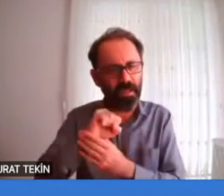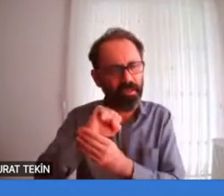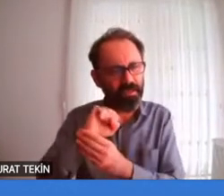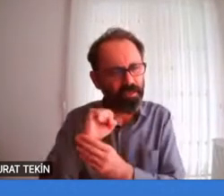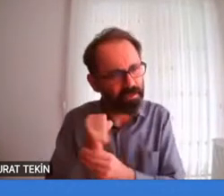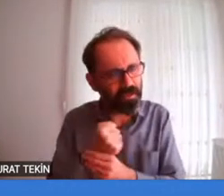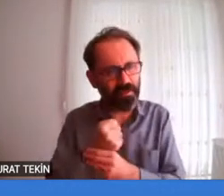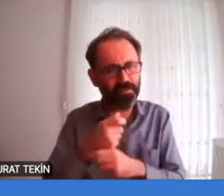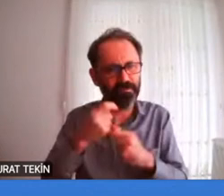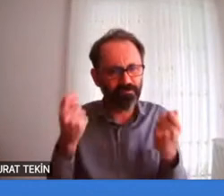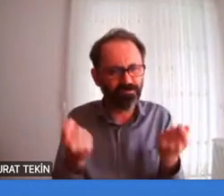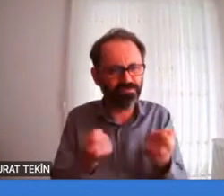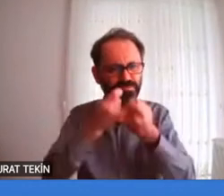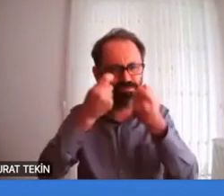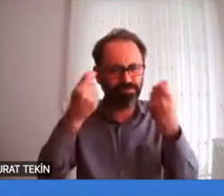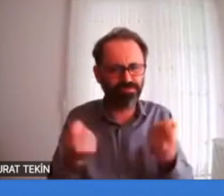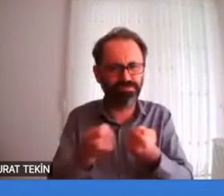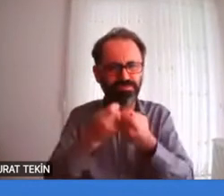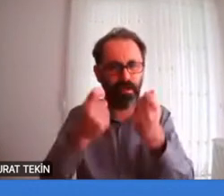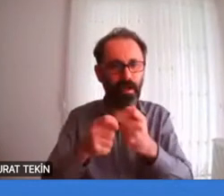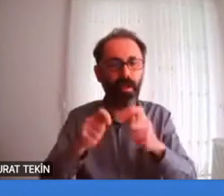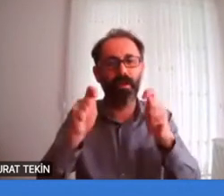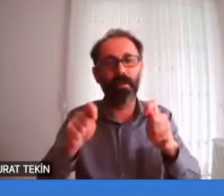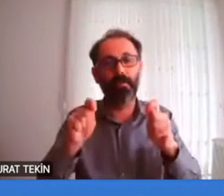bu bağlamda konuşabiliriz diye düşünüyorum.